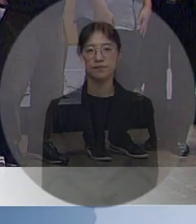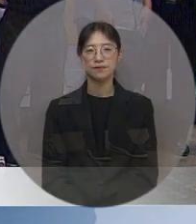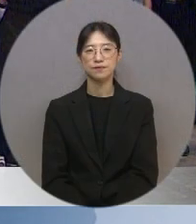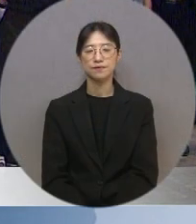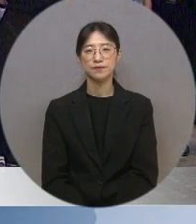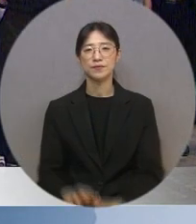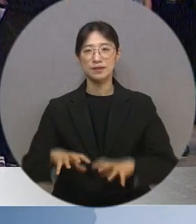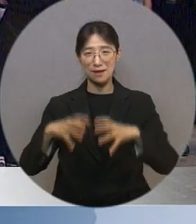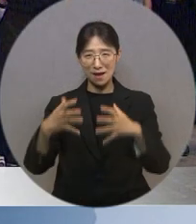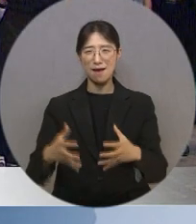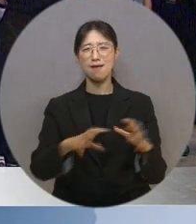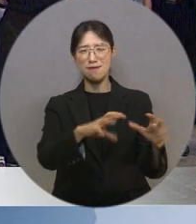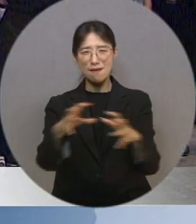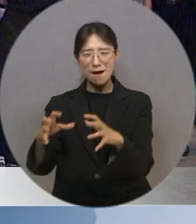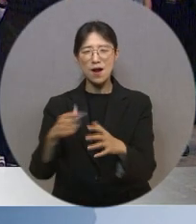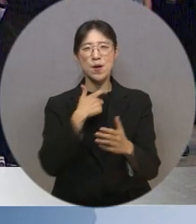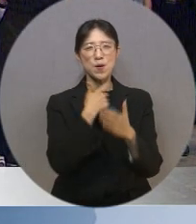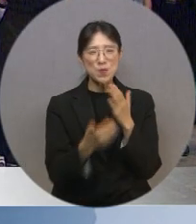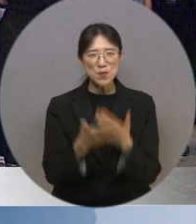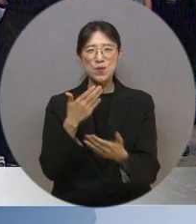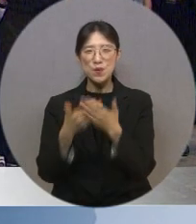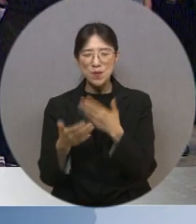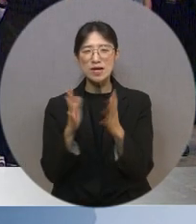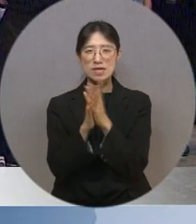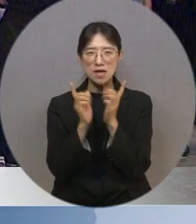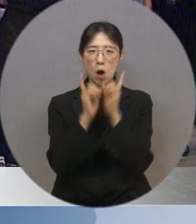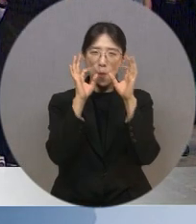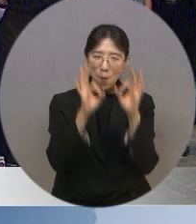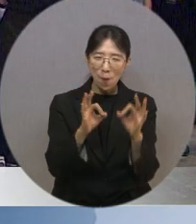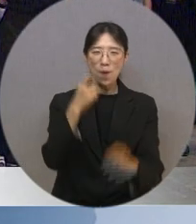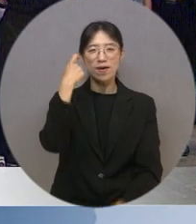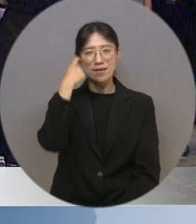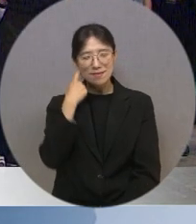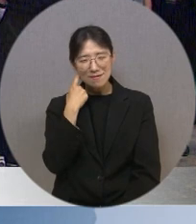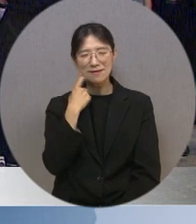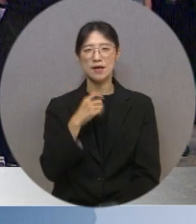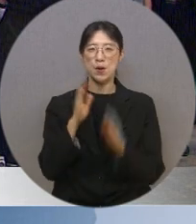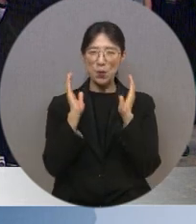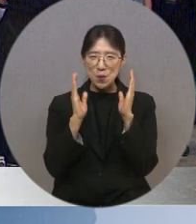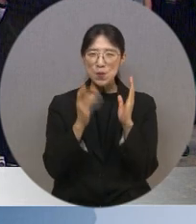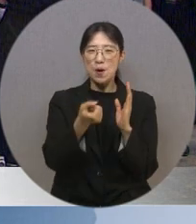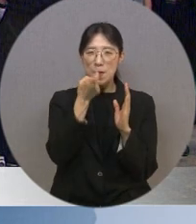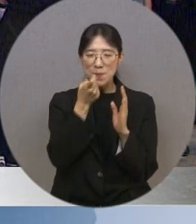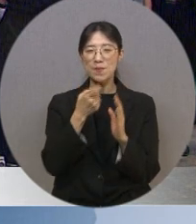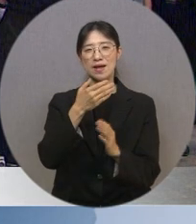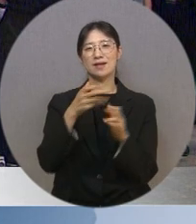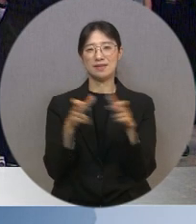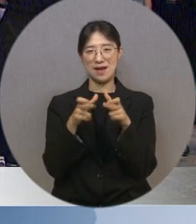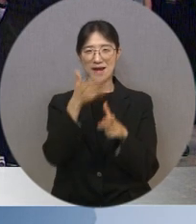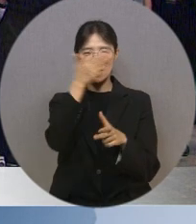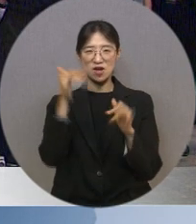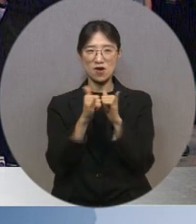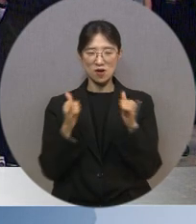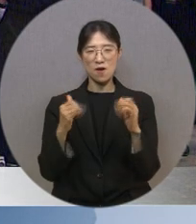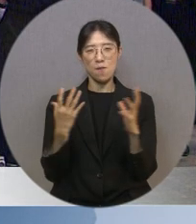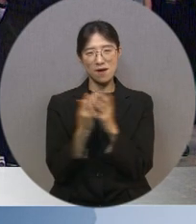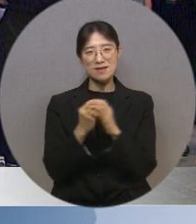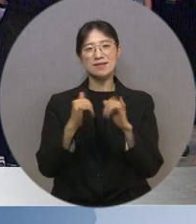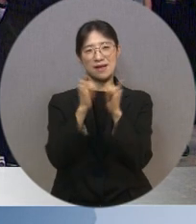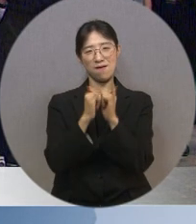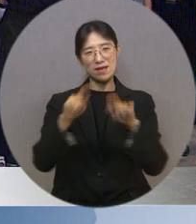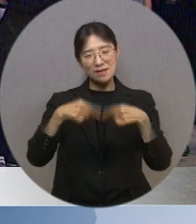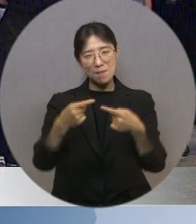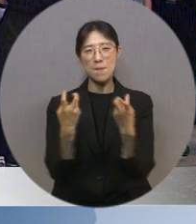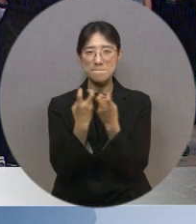세계 여러 나라를 경험하며 직접 보고 느끼고 연수를 통해 장애 청년의 완전한 사회 참여